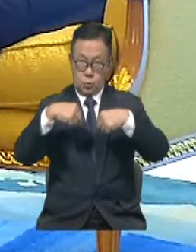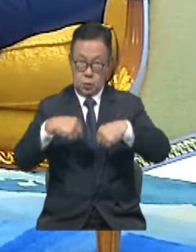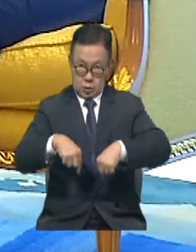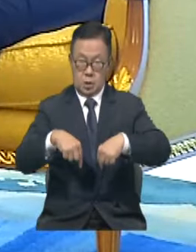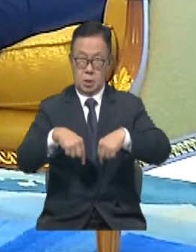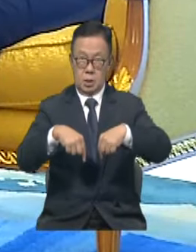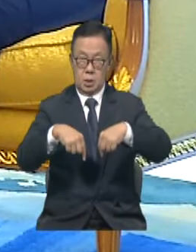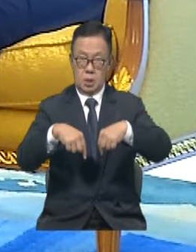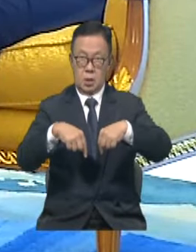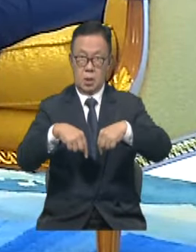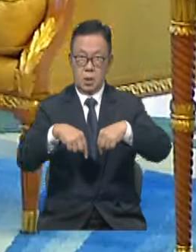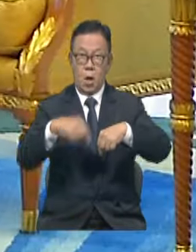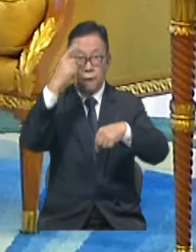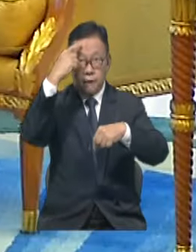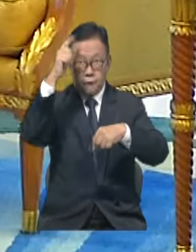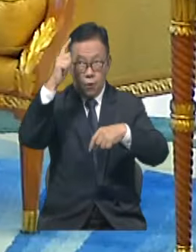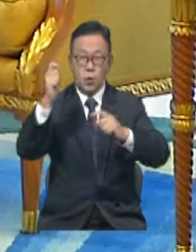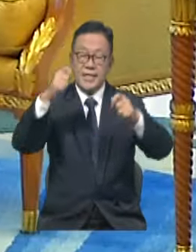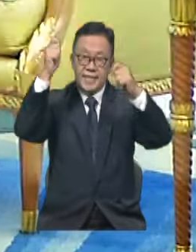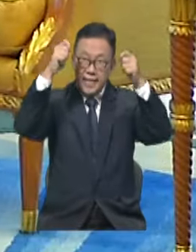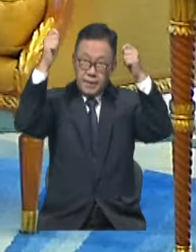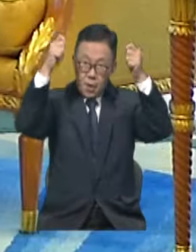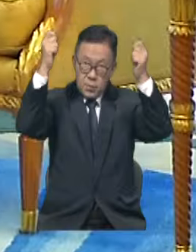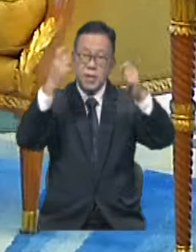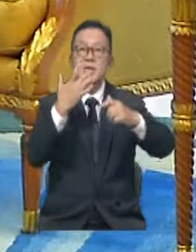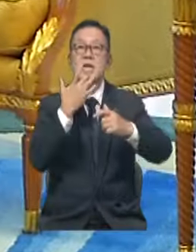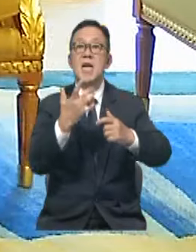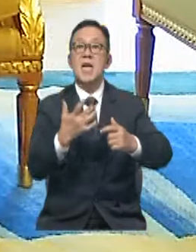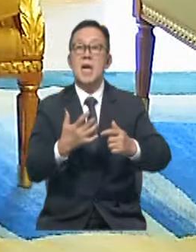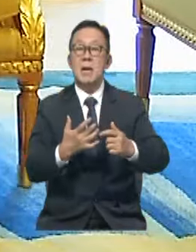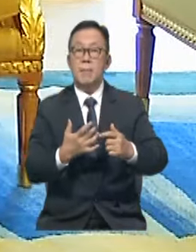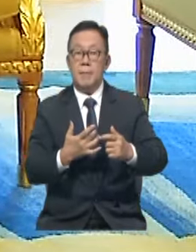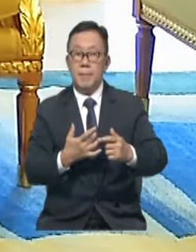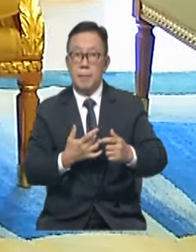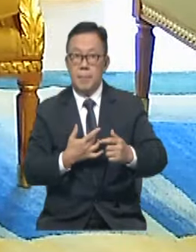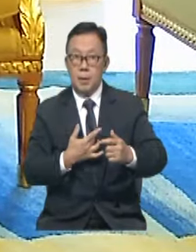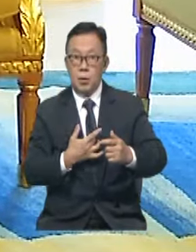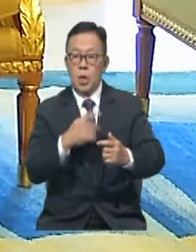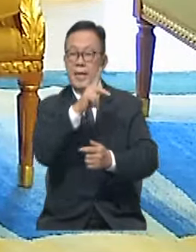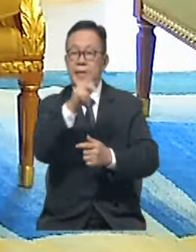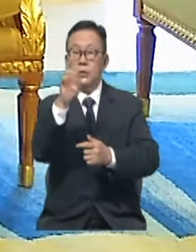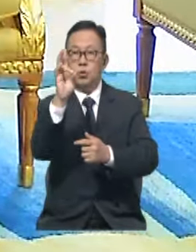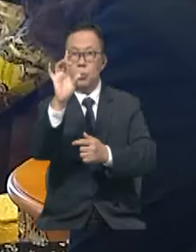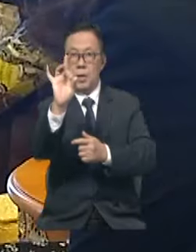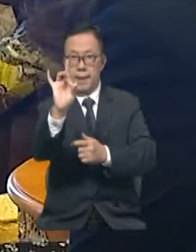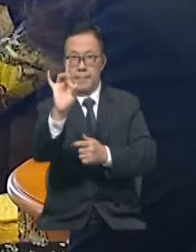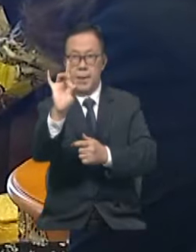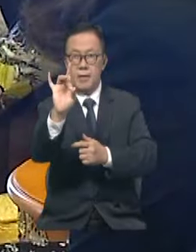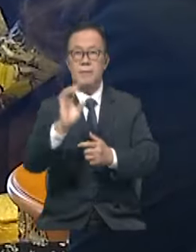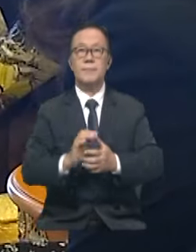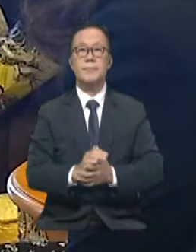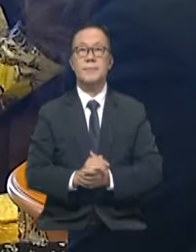di negara ini bagi menghadiri sambutan perayaan ulang tahun Hari Keputeraan Baginda ke-78.